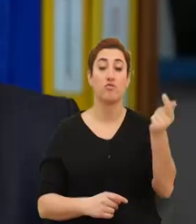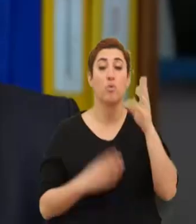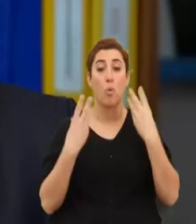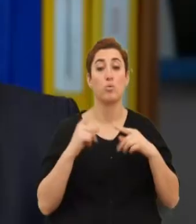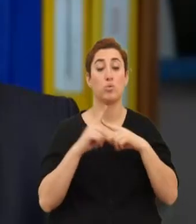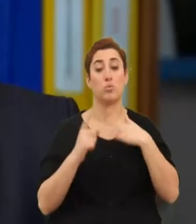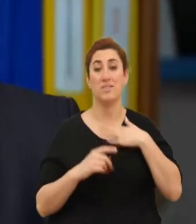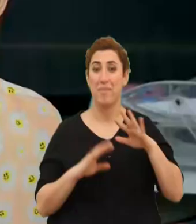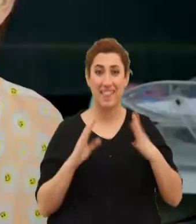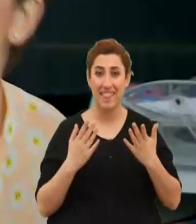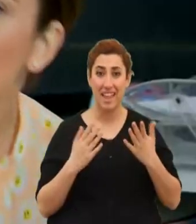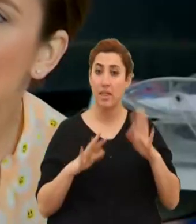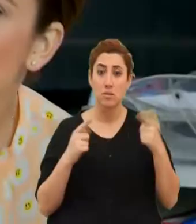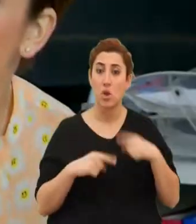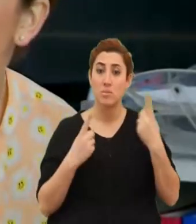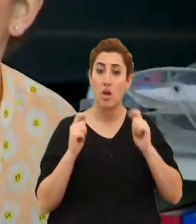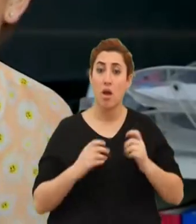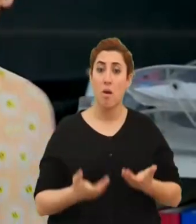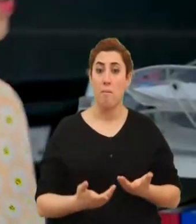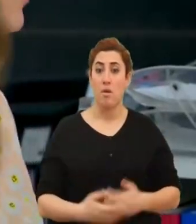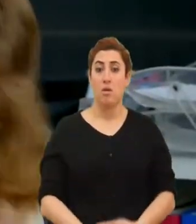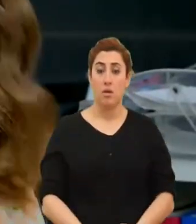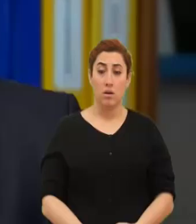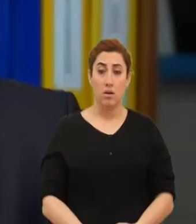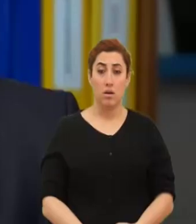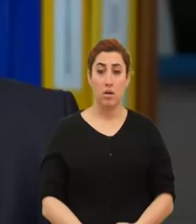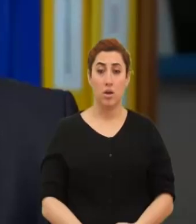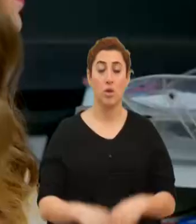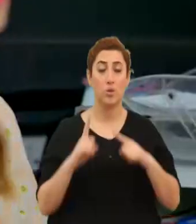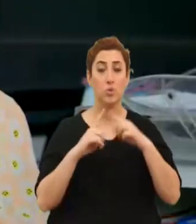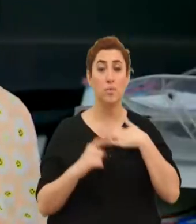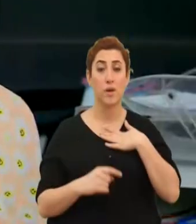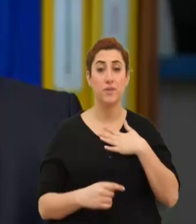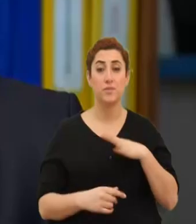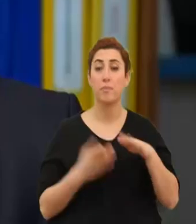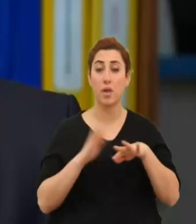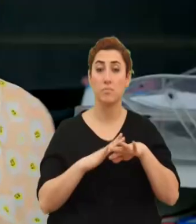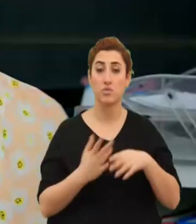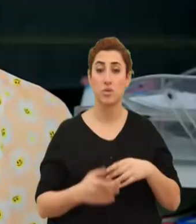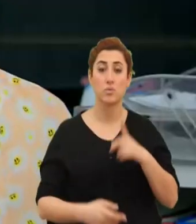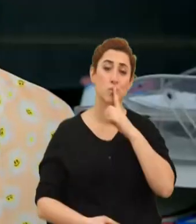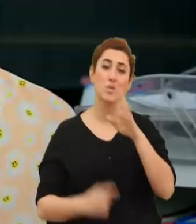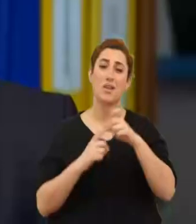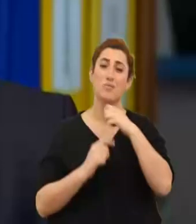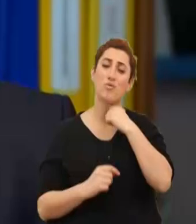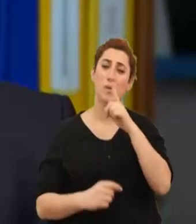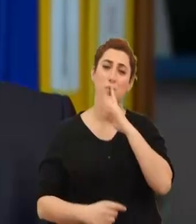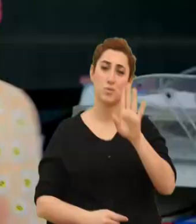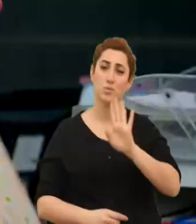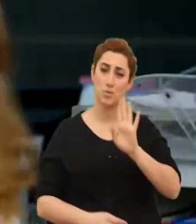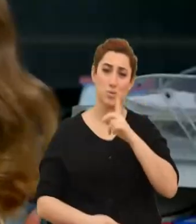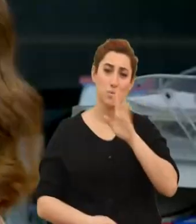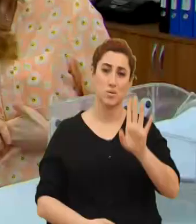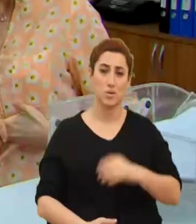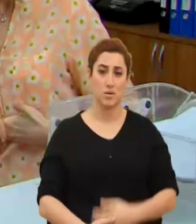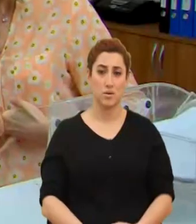kaçırdı Tuğbacığım. Ne? Ya nasıl böyle bir şey yapar ya? Tuğbacığım ne yapacağız? Sus Erdem. Lütfen sus.